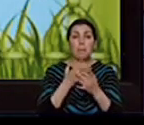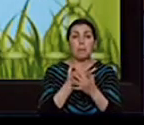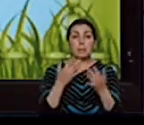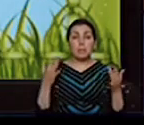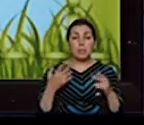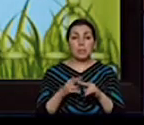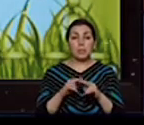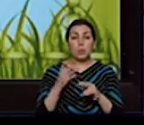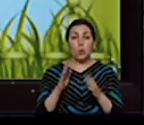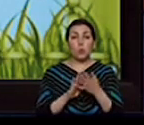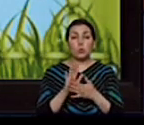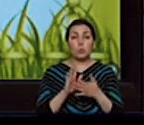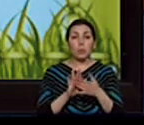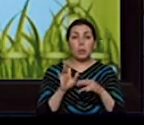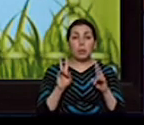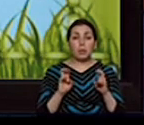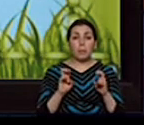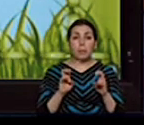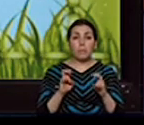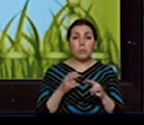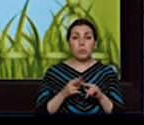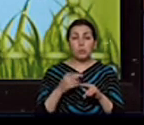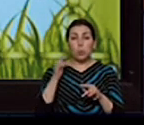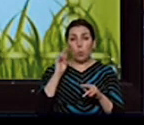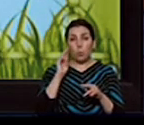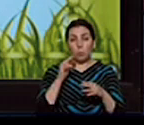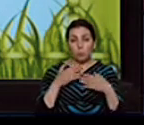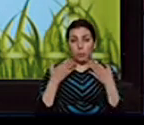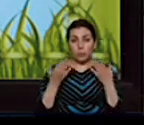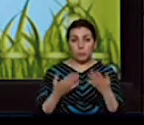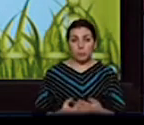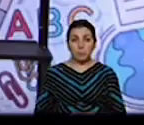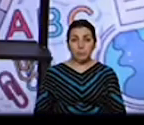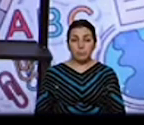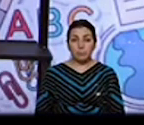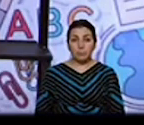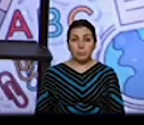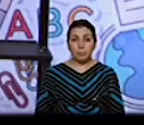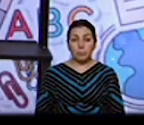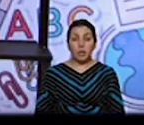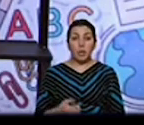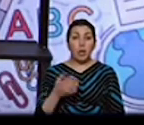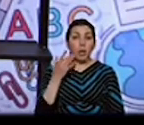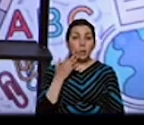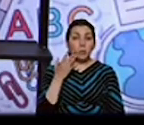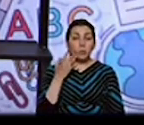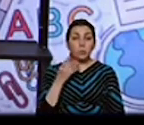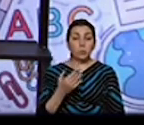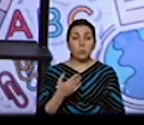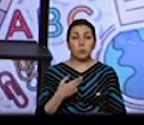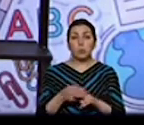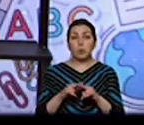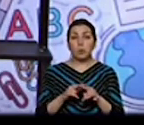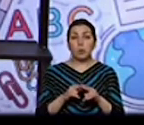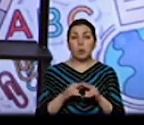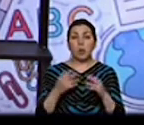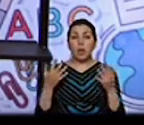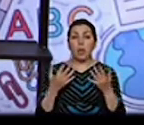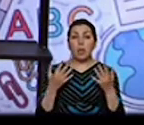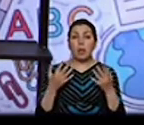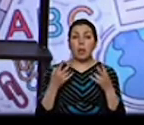manzarali o'simliklar nomli mavzuni o'qib o'rganamiz. Odatga ko'ra, sizlar bilan